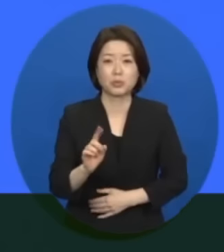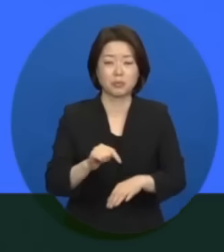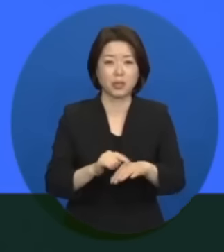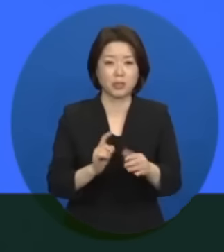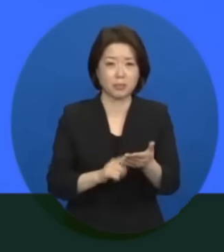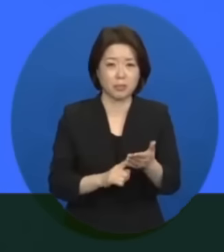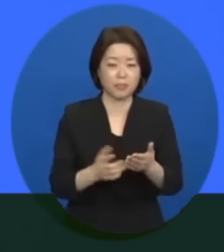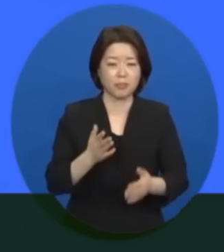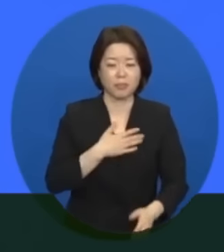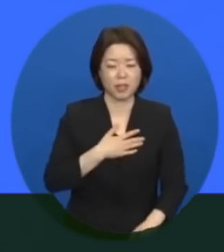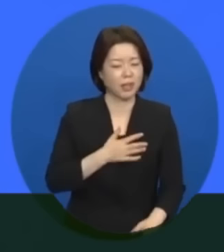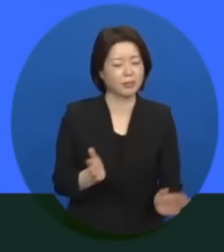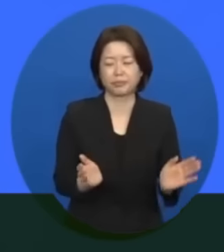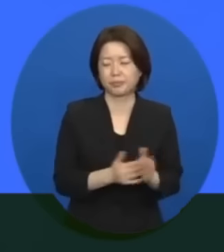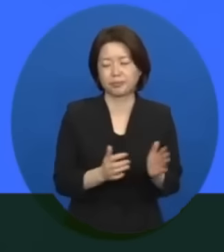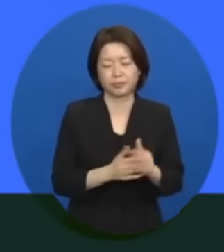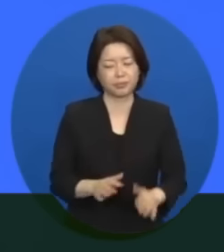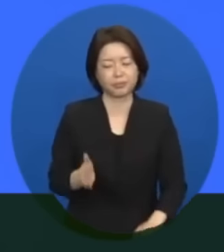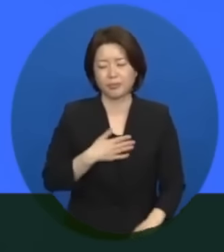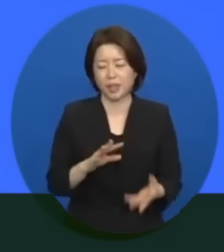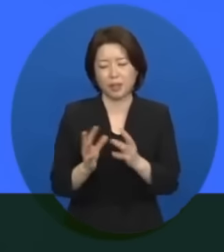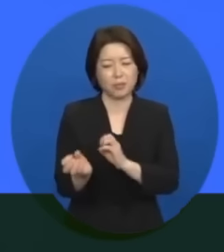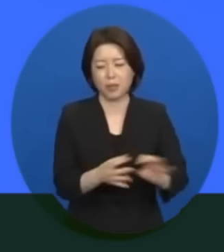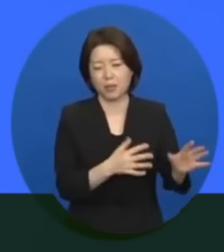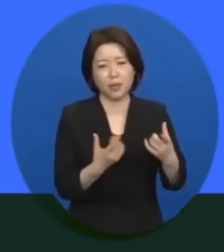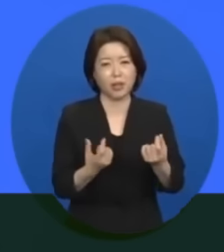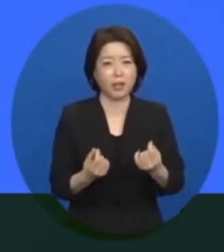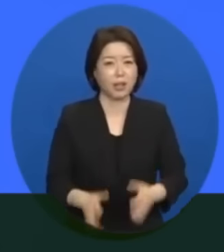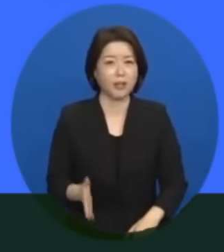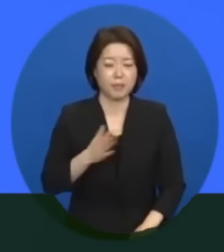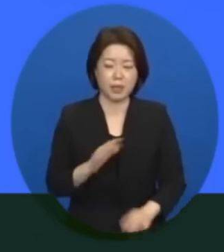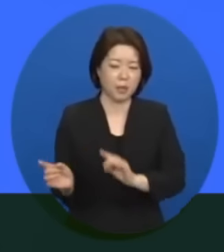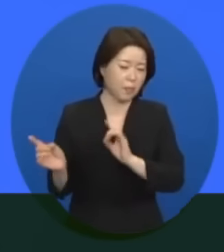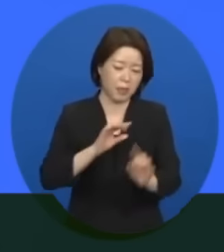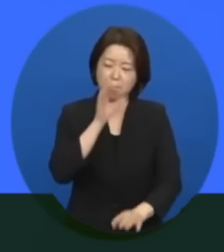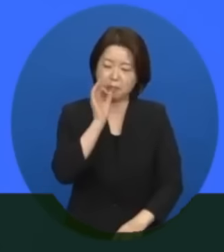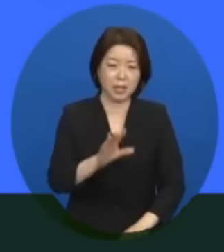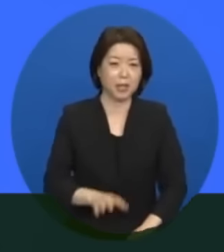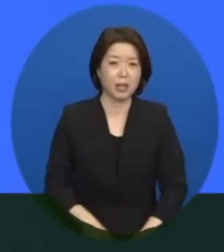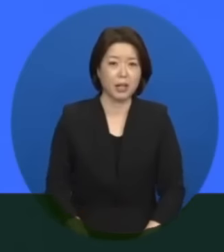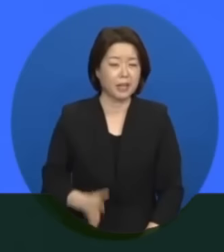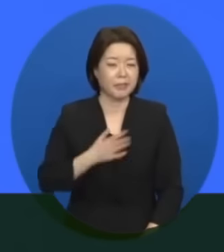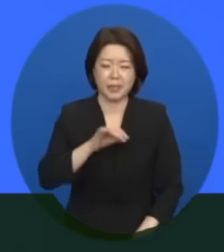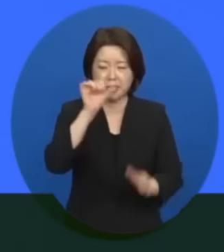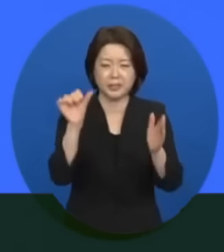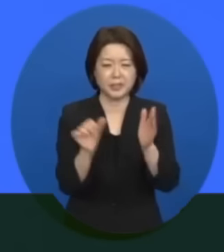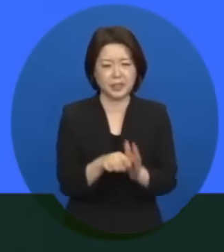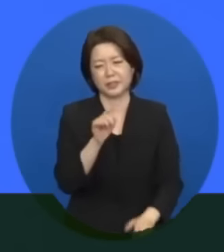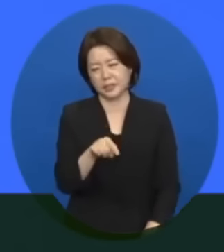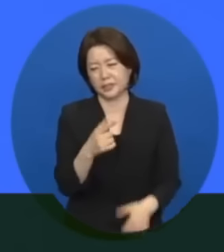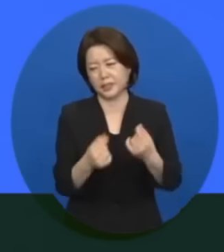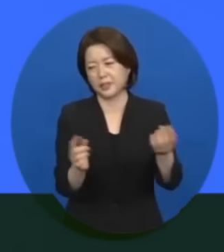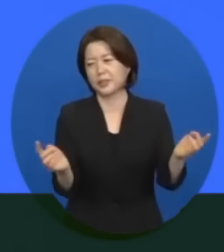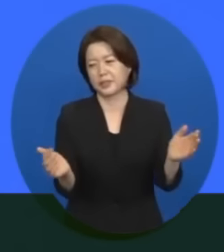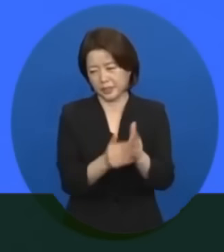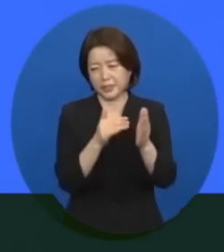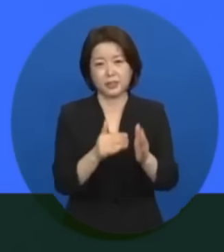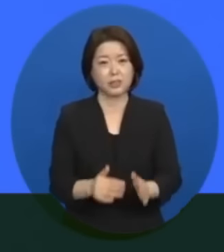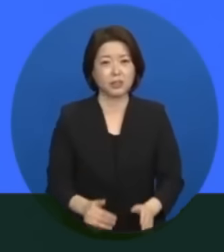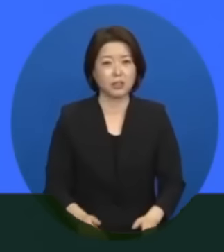나는 글렀어 나는 버림받았어 나는 회복될 수 없어 내 인생은 이러다 끝나는 거야